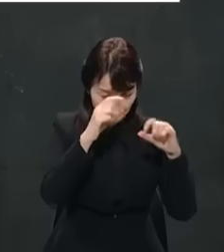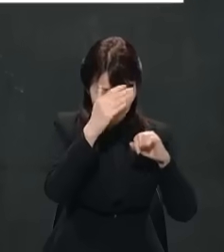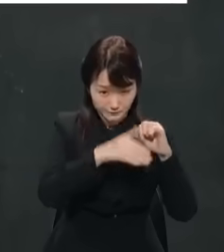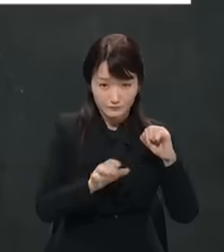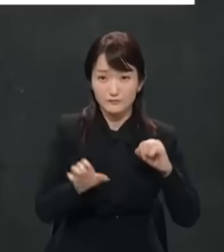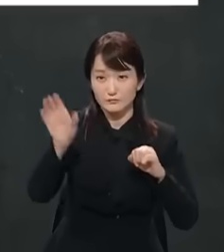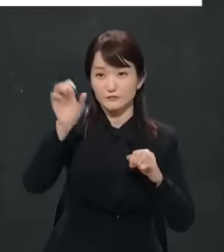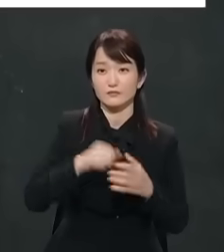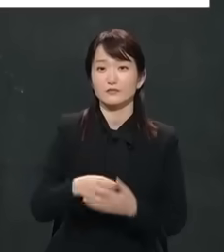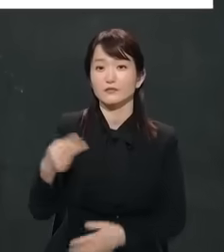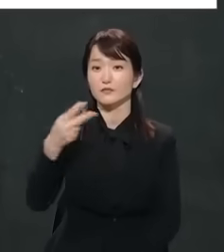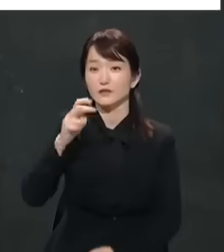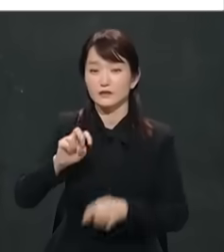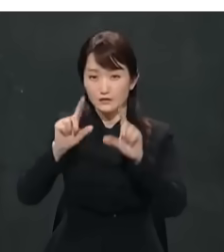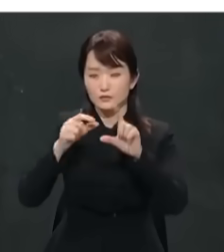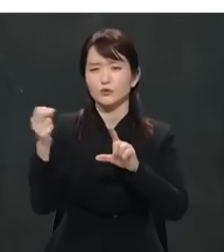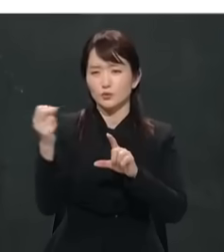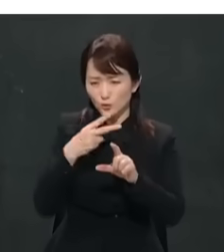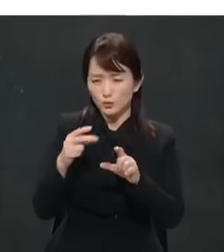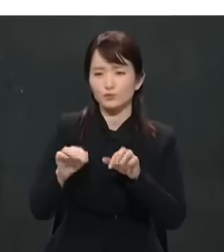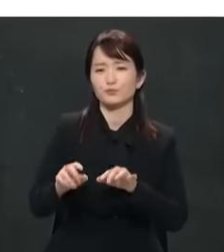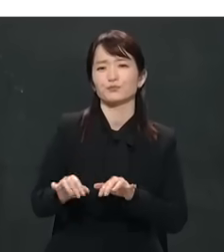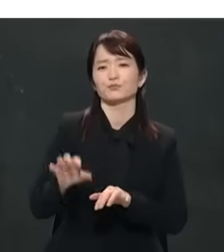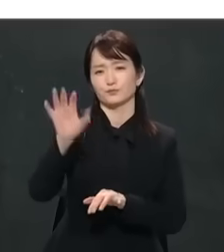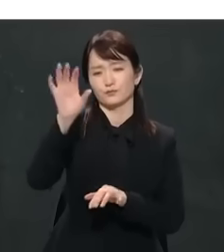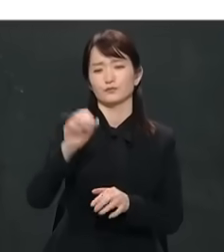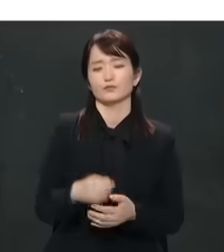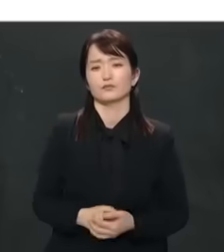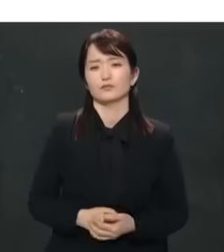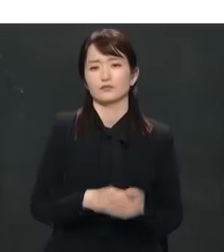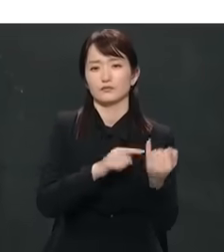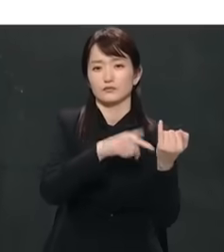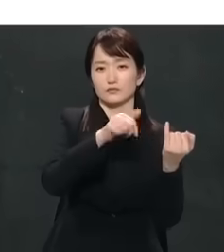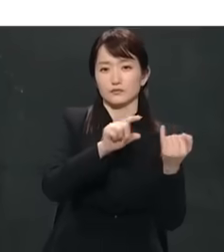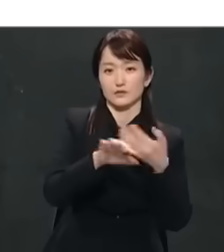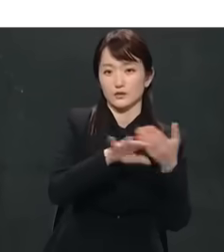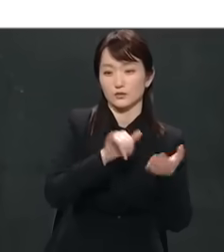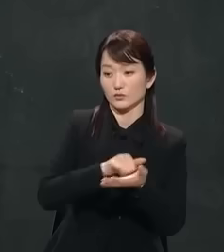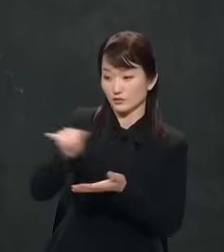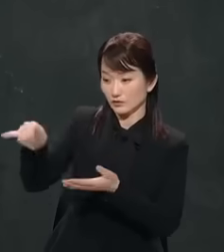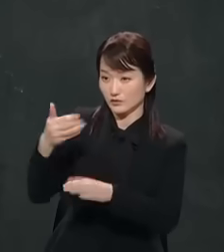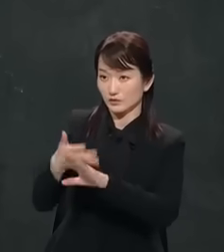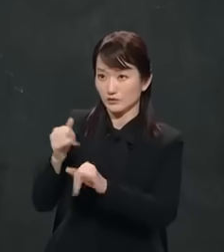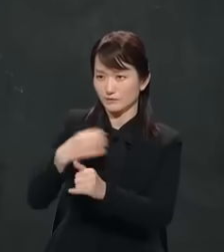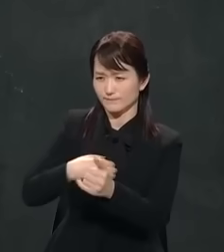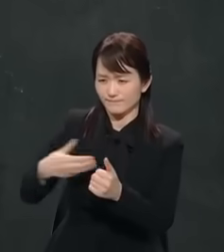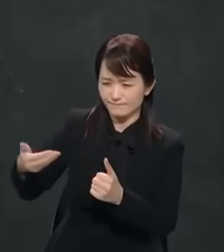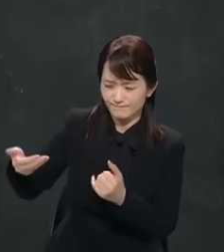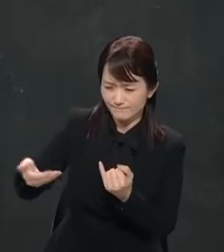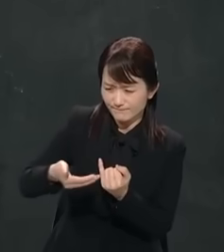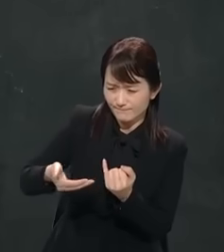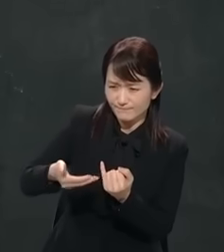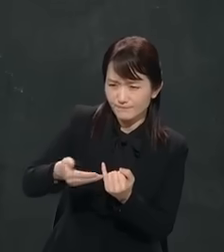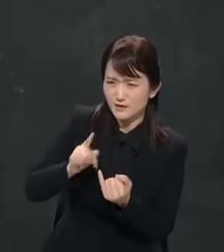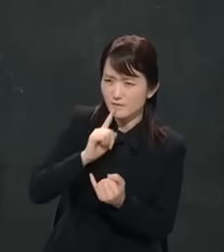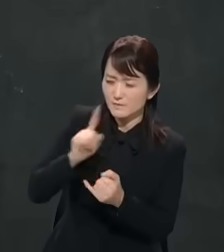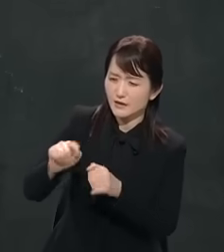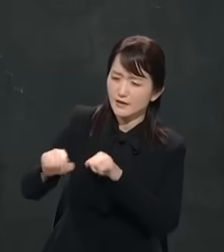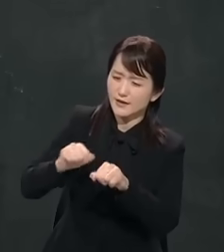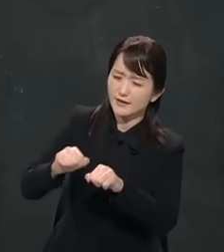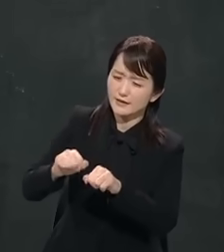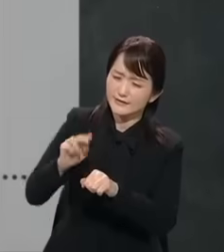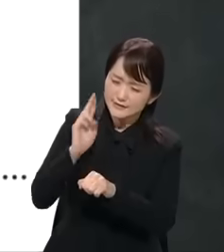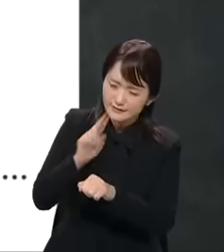2020년에 폭로글이 또 올라왔는데이 전종서 씨가 해외로 가서도 남을 괴롭혔고 무례한 은행을 했다는 내용의